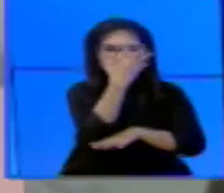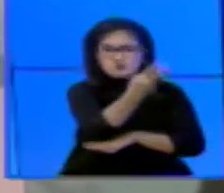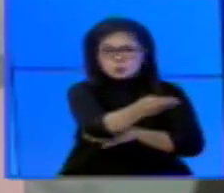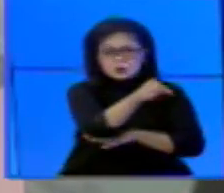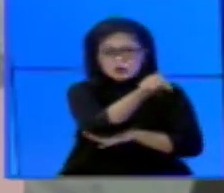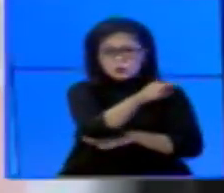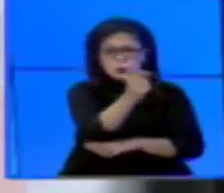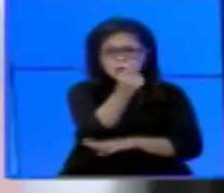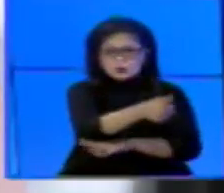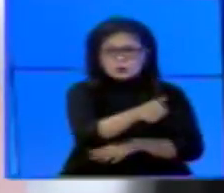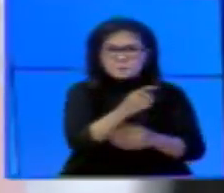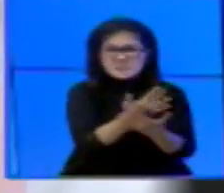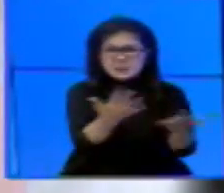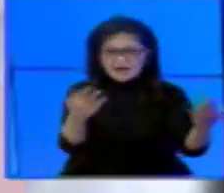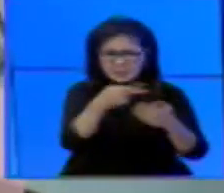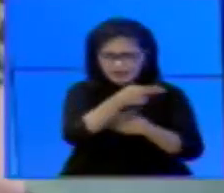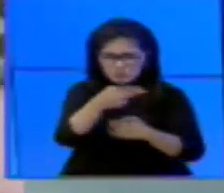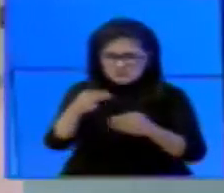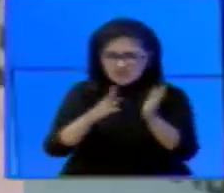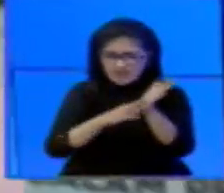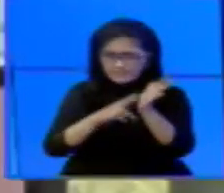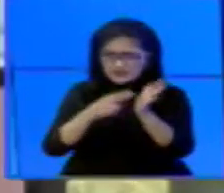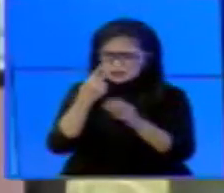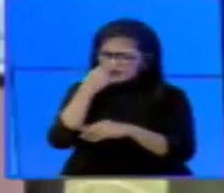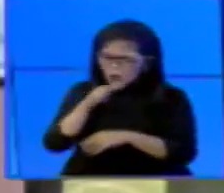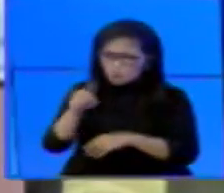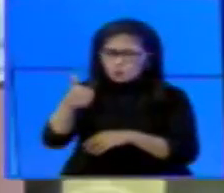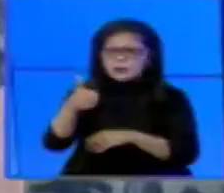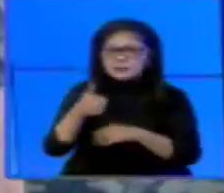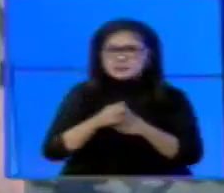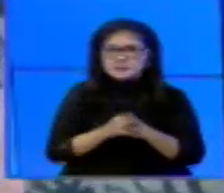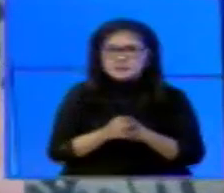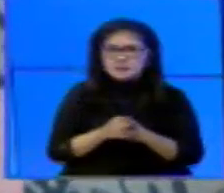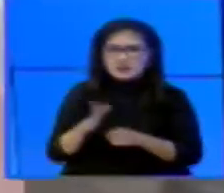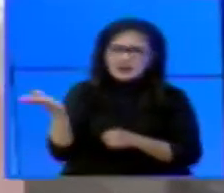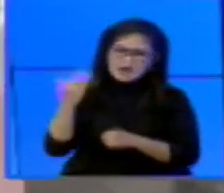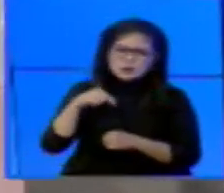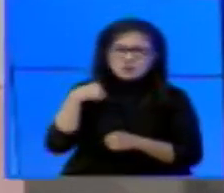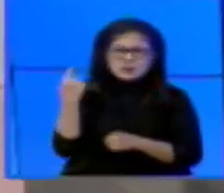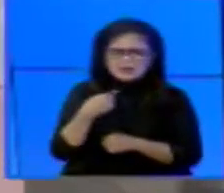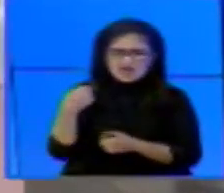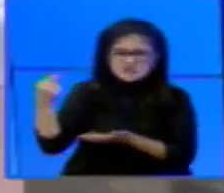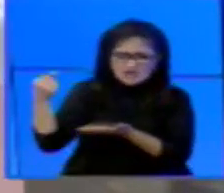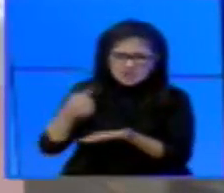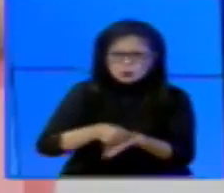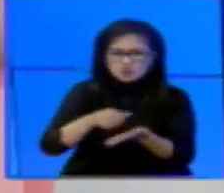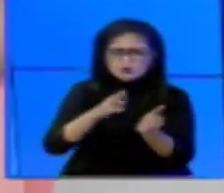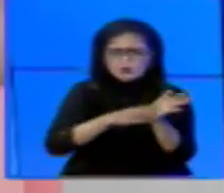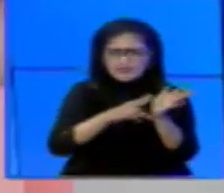donasi masyarakat Indonesia melalui MNC Peduli. Untuk itu, mari kita bersama MNC Peduli mendukung